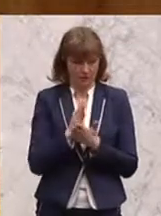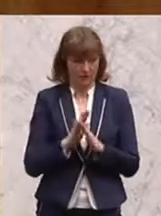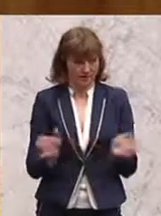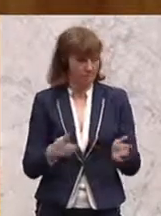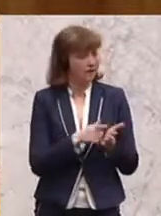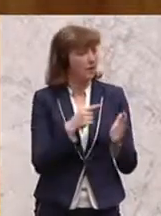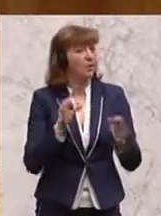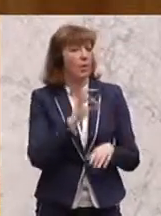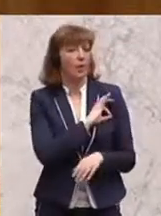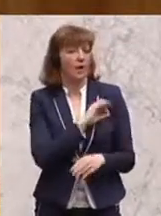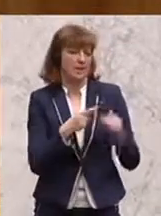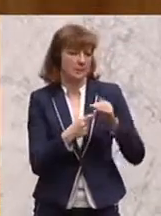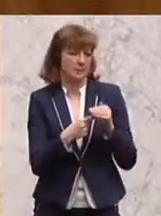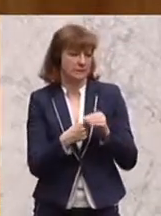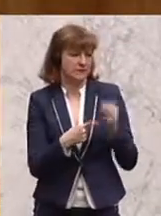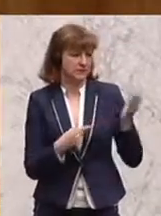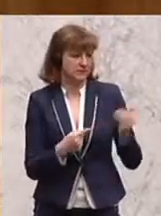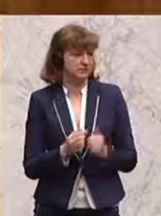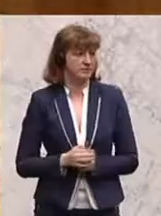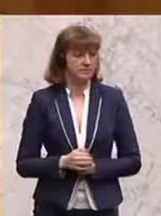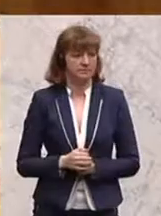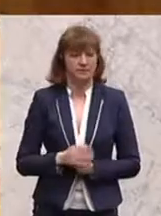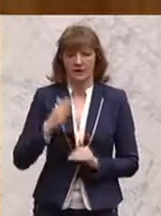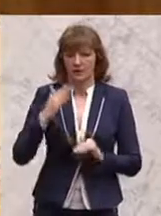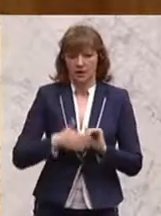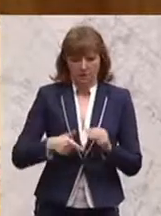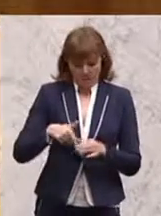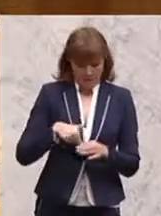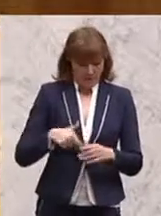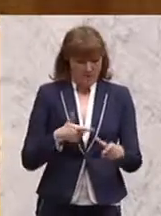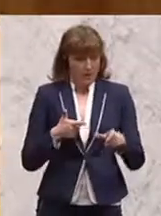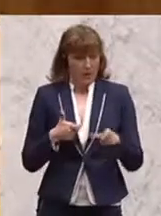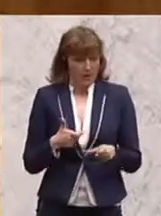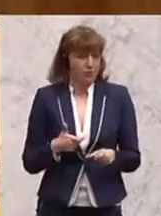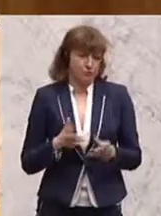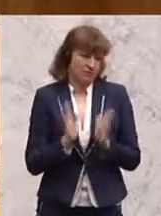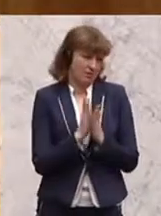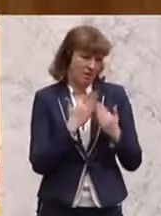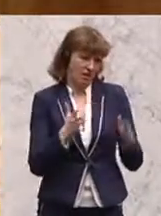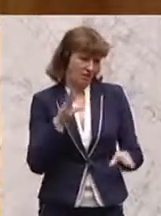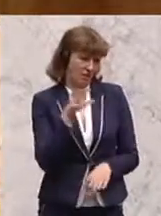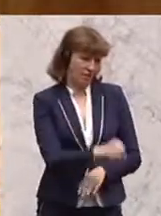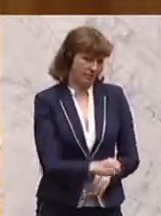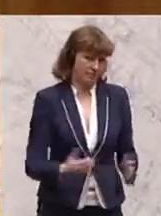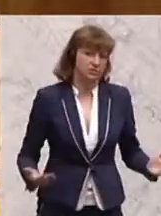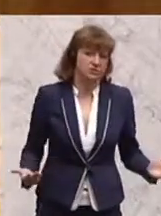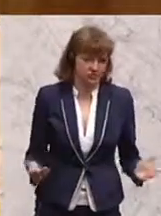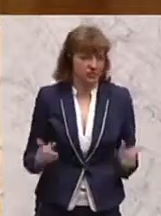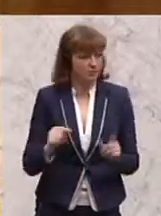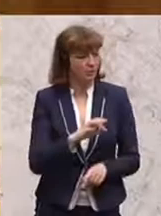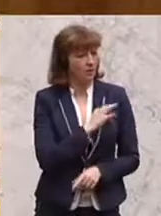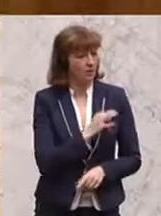Kollege Pilz, der letzte Innenausschuss, es war wirklich demaskierend. Kollege Pilz, Sie sind